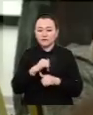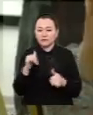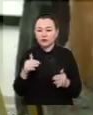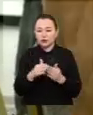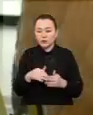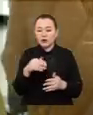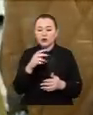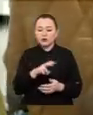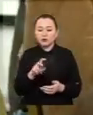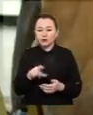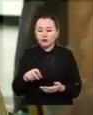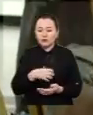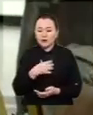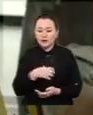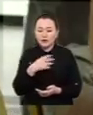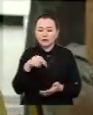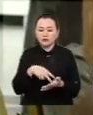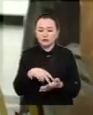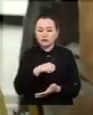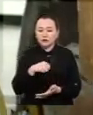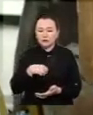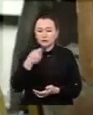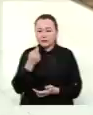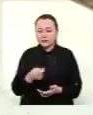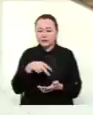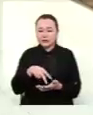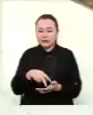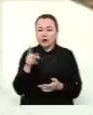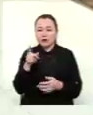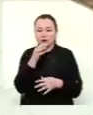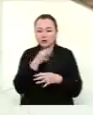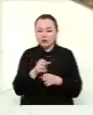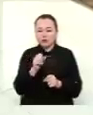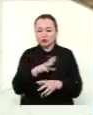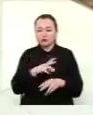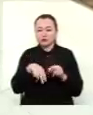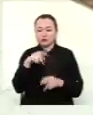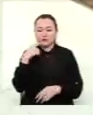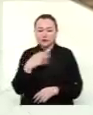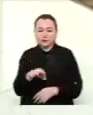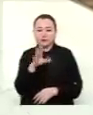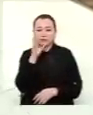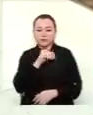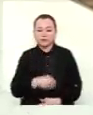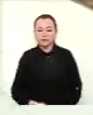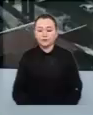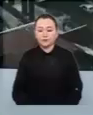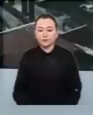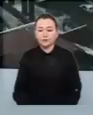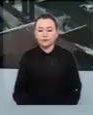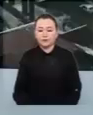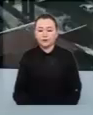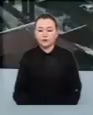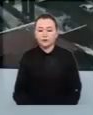люди боятся, что их квартиры могут оценить по самым низким ценам, а подрядчики могут оказаться недобросовестными. Анастасия Новикова, Абзал